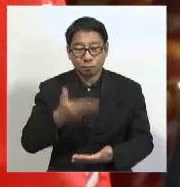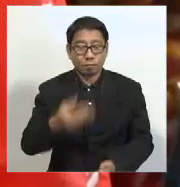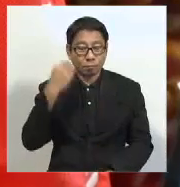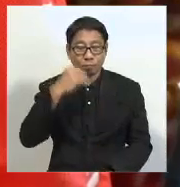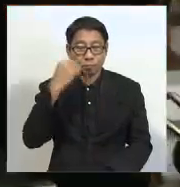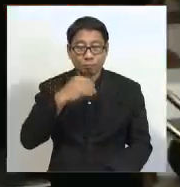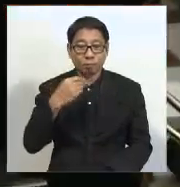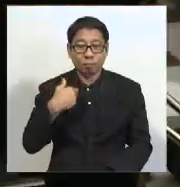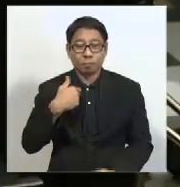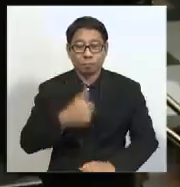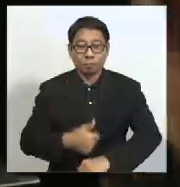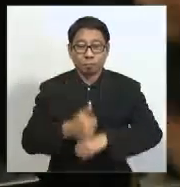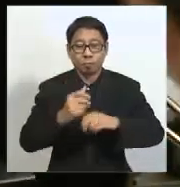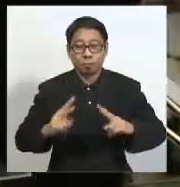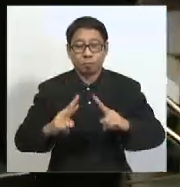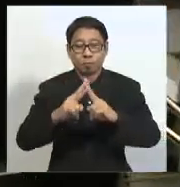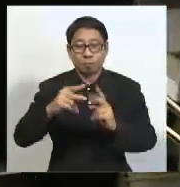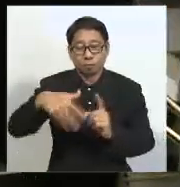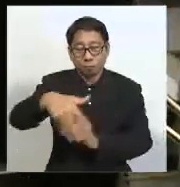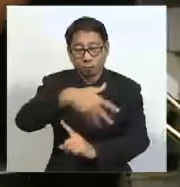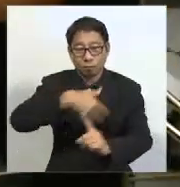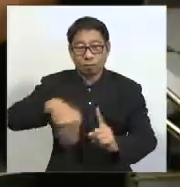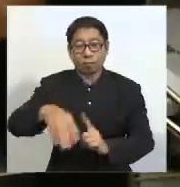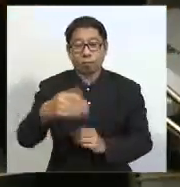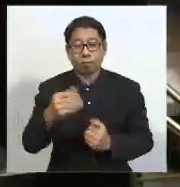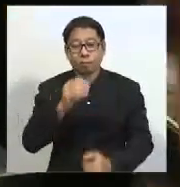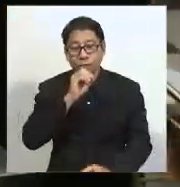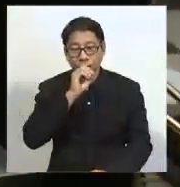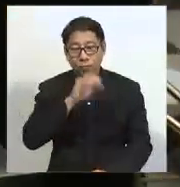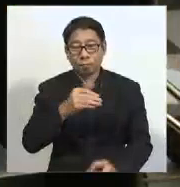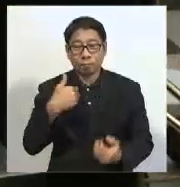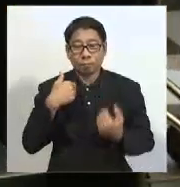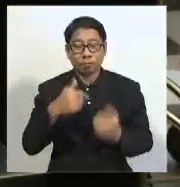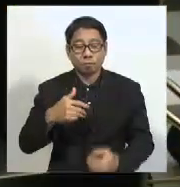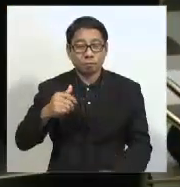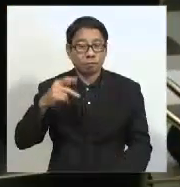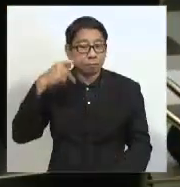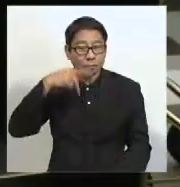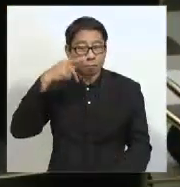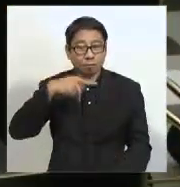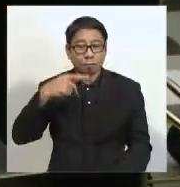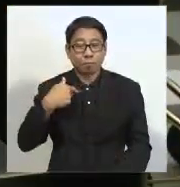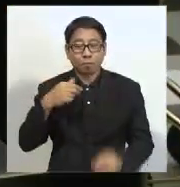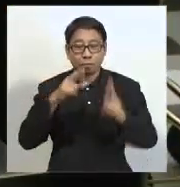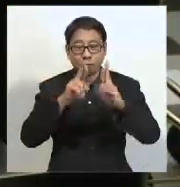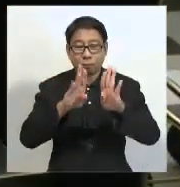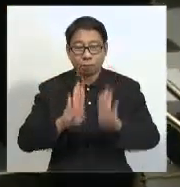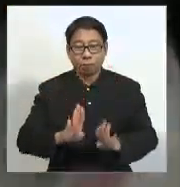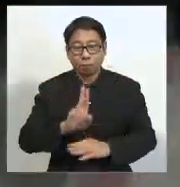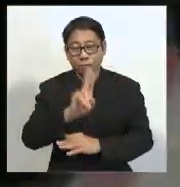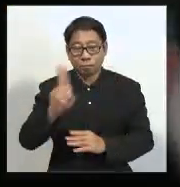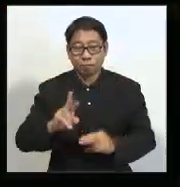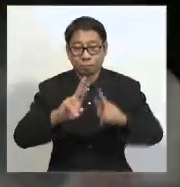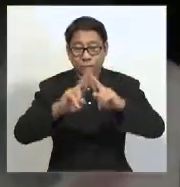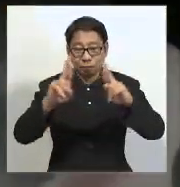อบ่อยๆรัฐมนตรีว่าการกระทรวงทรัพยากรธรรมชาติและสิ่งแวดล้อมบอกว่าปริมาณถุงพลาสติกที่อยู่ในระบบการใช้ในห้